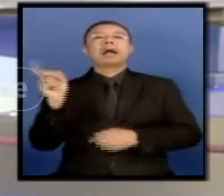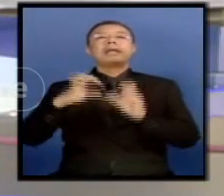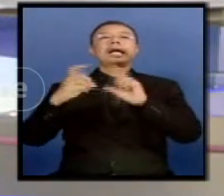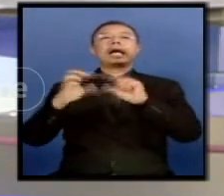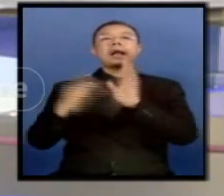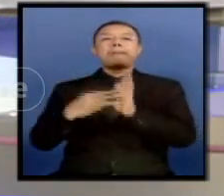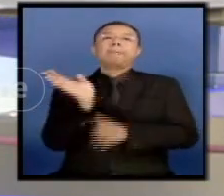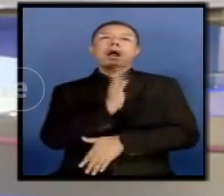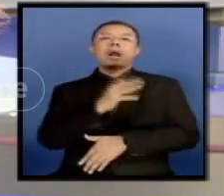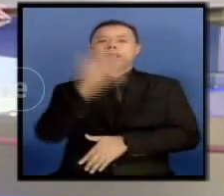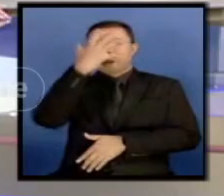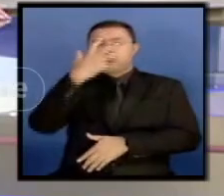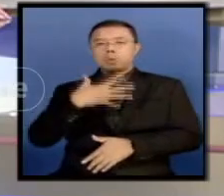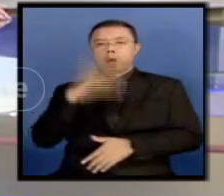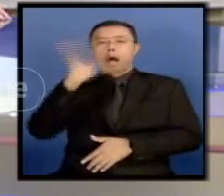sore.